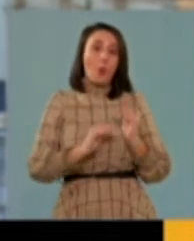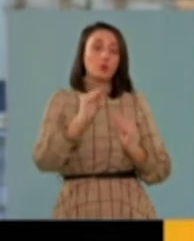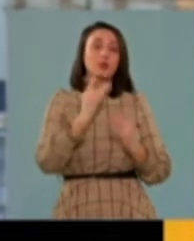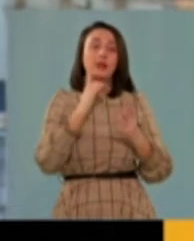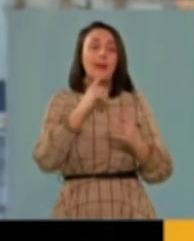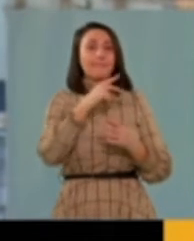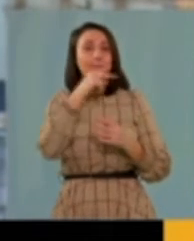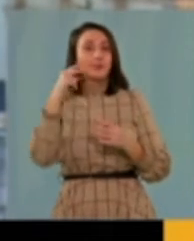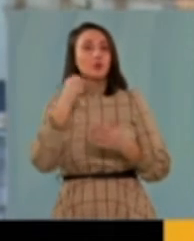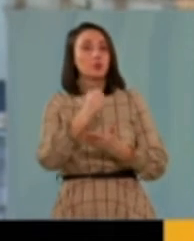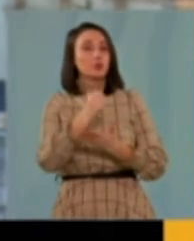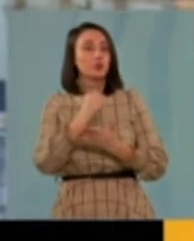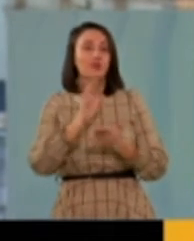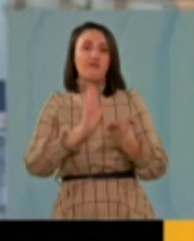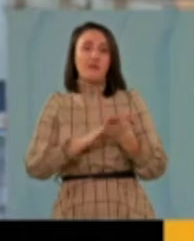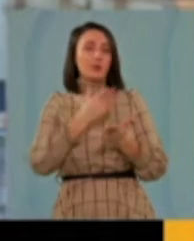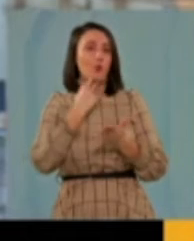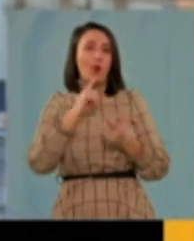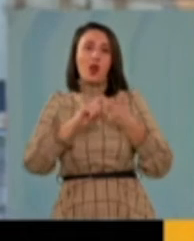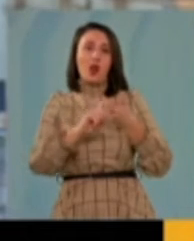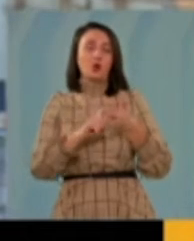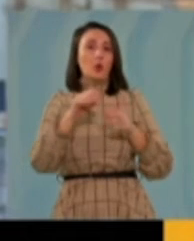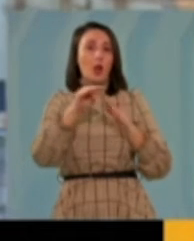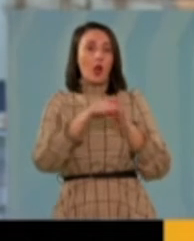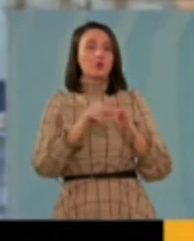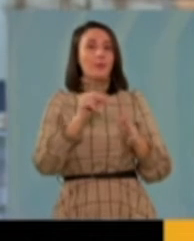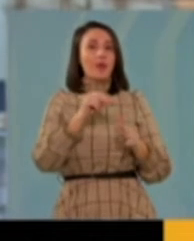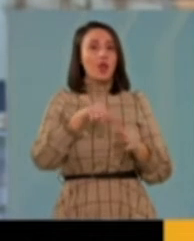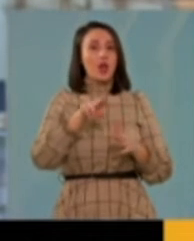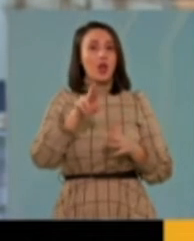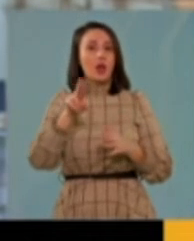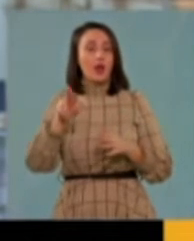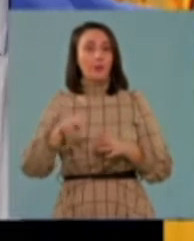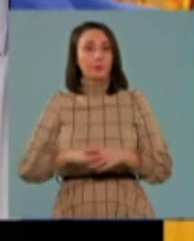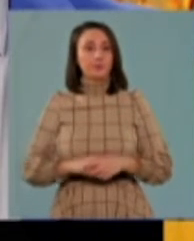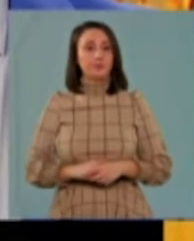permis bugetul, fapt ce nu are legătură cu clauzele din PNRR.